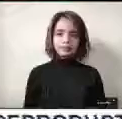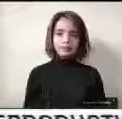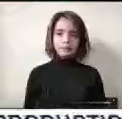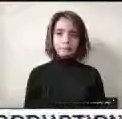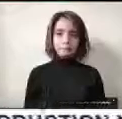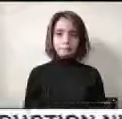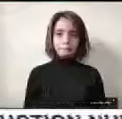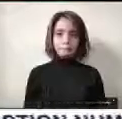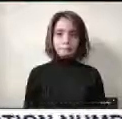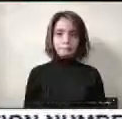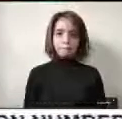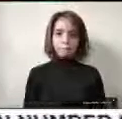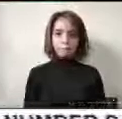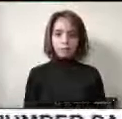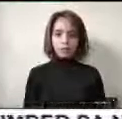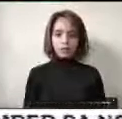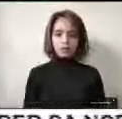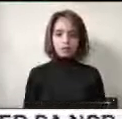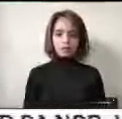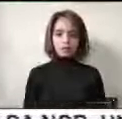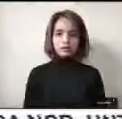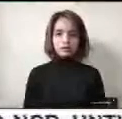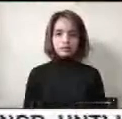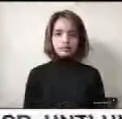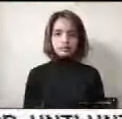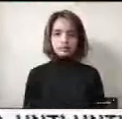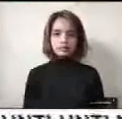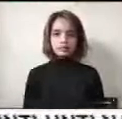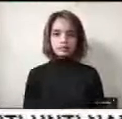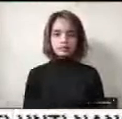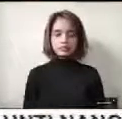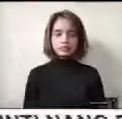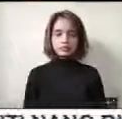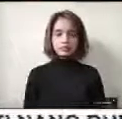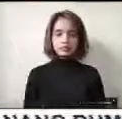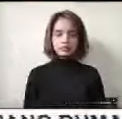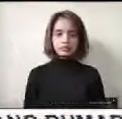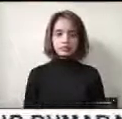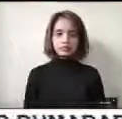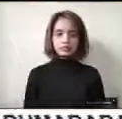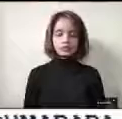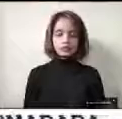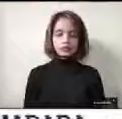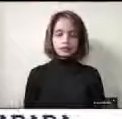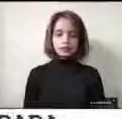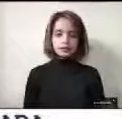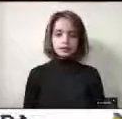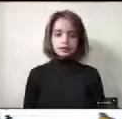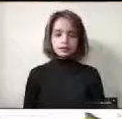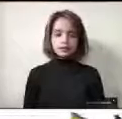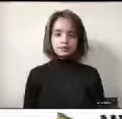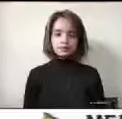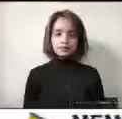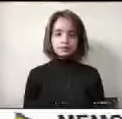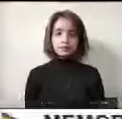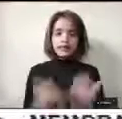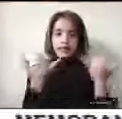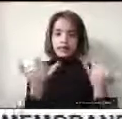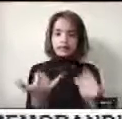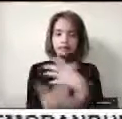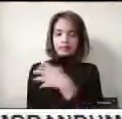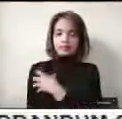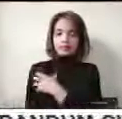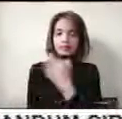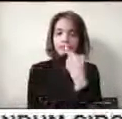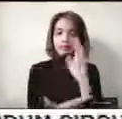Patay ang isang drug peddler sa isang bypass operation sa Nueva Ecija matapos makipagbarilan sa mga miyembro ng Gapan City Police.